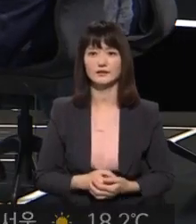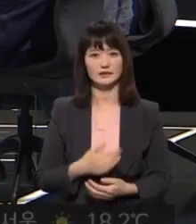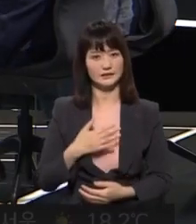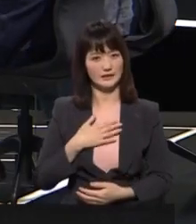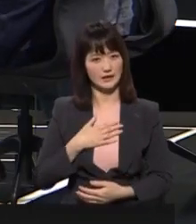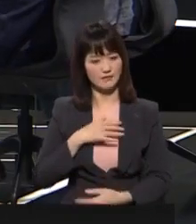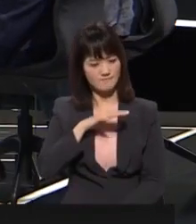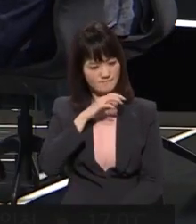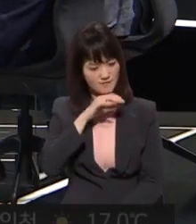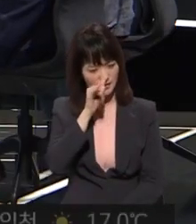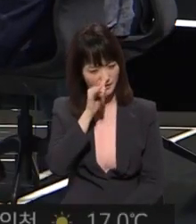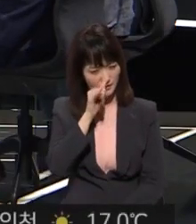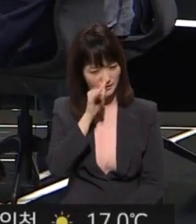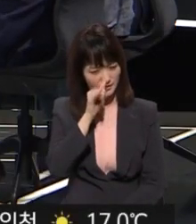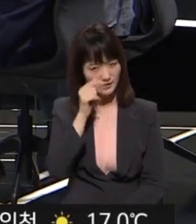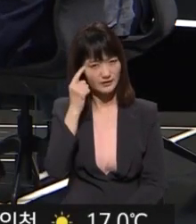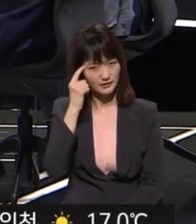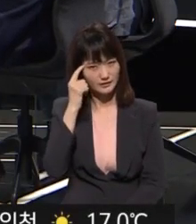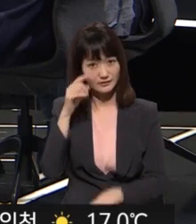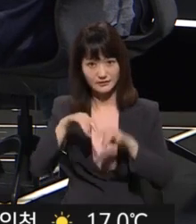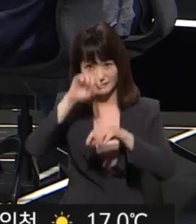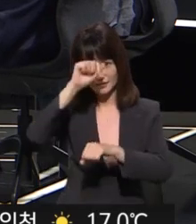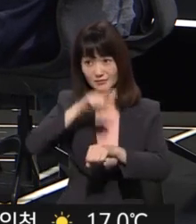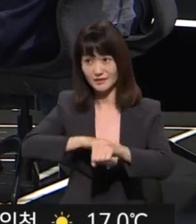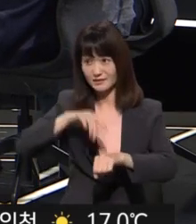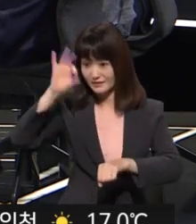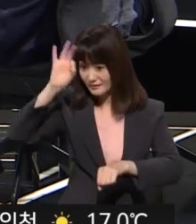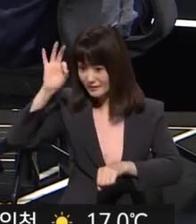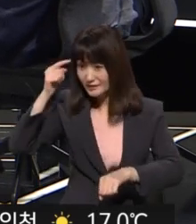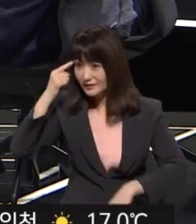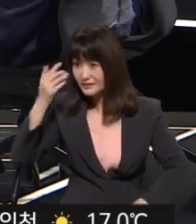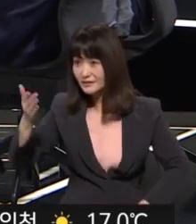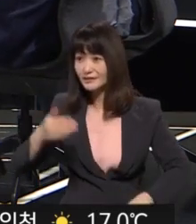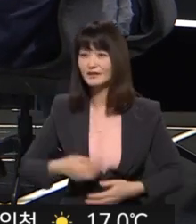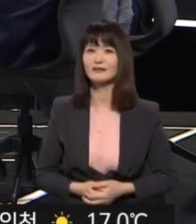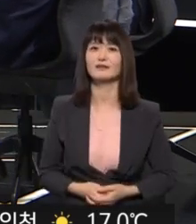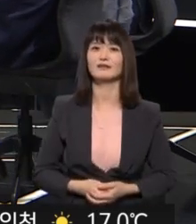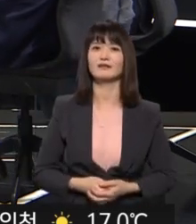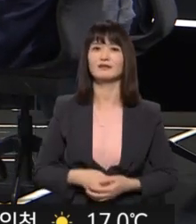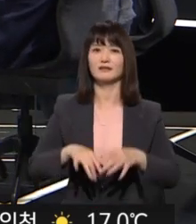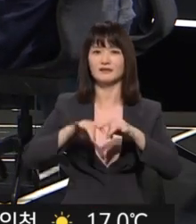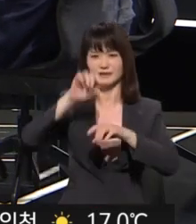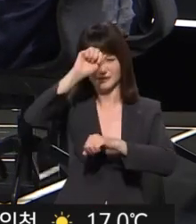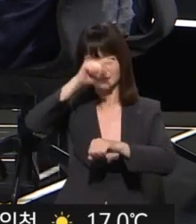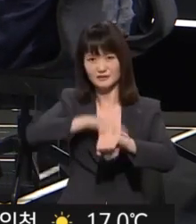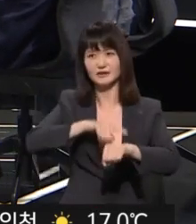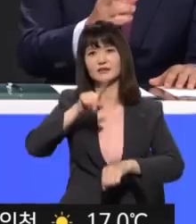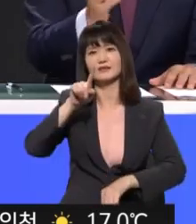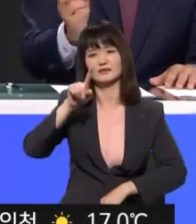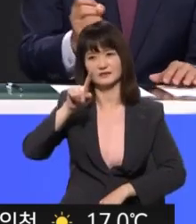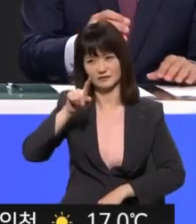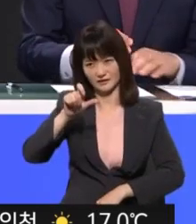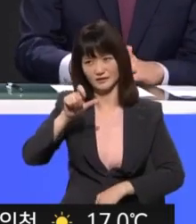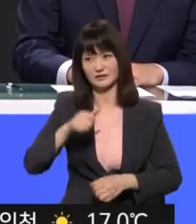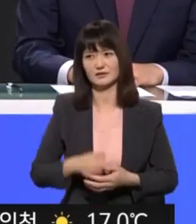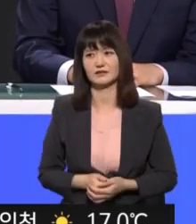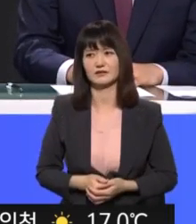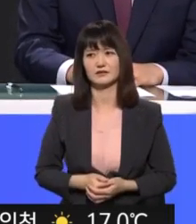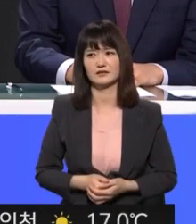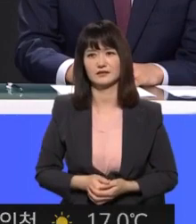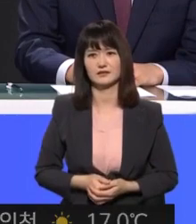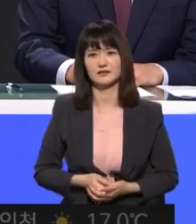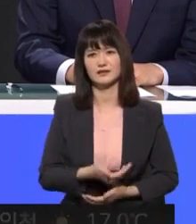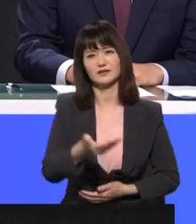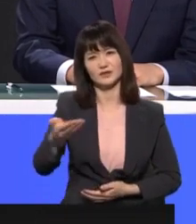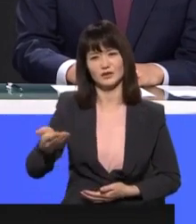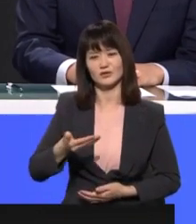저에 대한 불만이 좀 있으신가 생각이 들어요. 전자발찌 찾았어요? 전자발찌 15겹으로 하겠다고 하더라고요. 15겹으로 하겠다. 네, 네. 금속자. 네. 네. 시청자 여러분 그 김근식과 저는 전혀